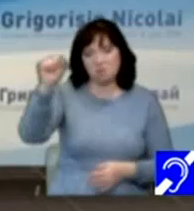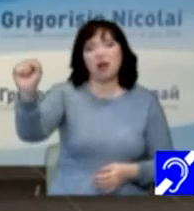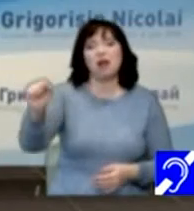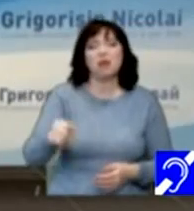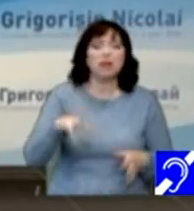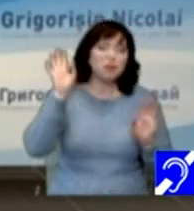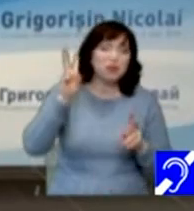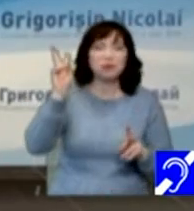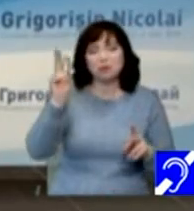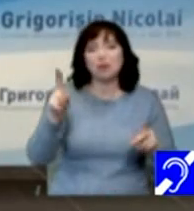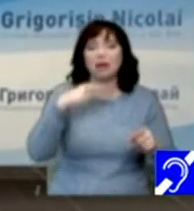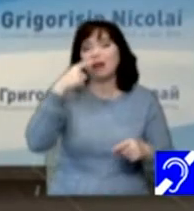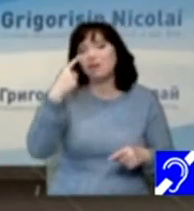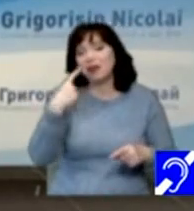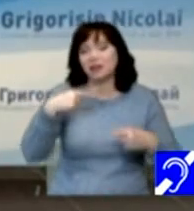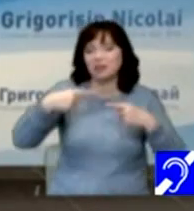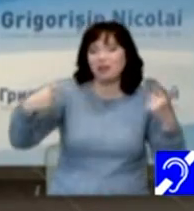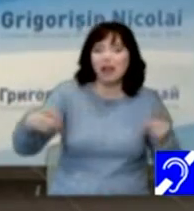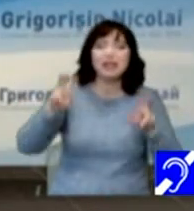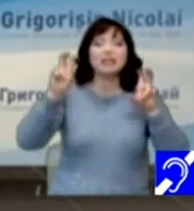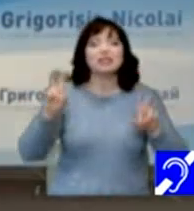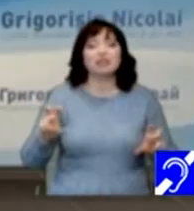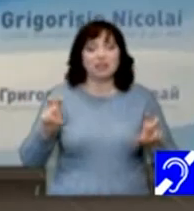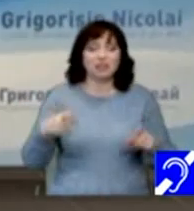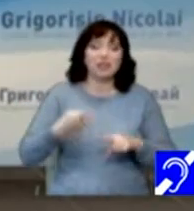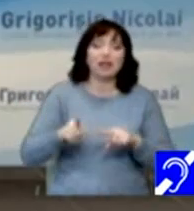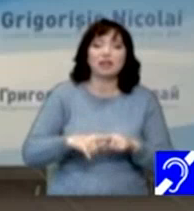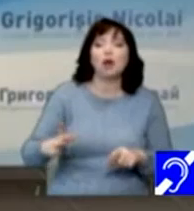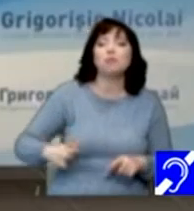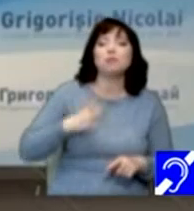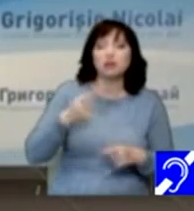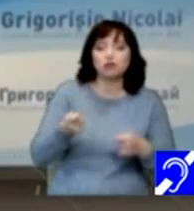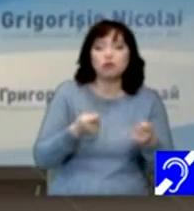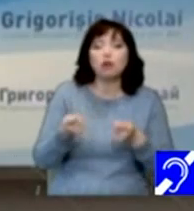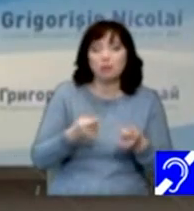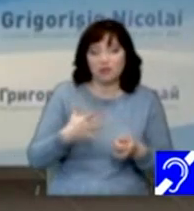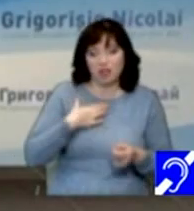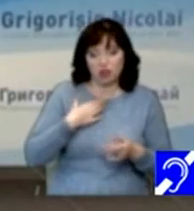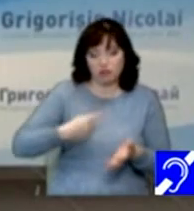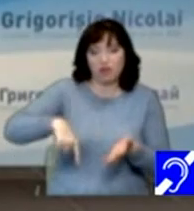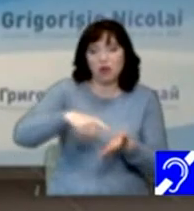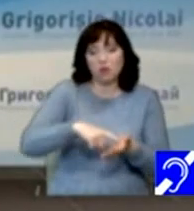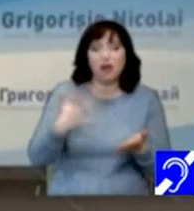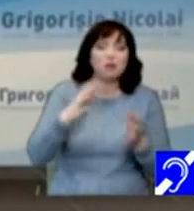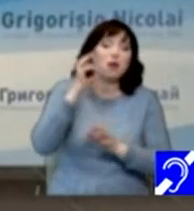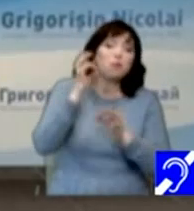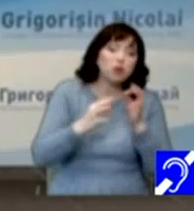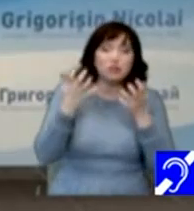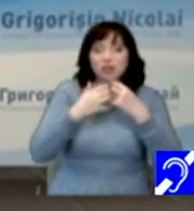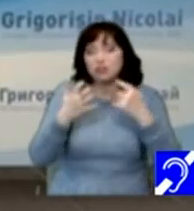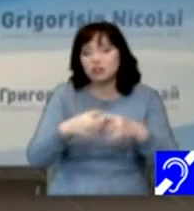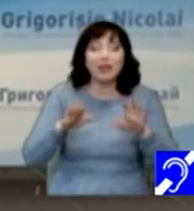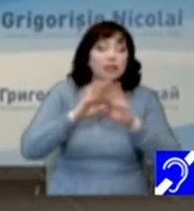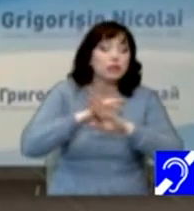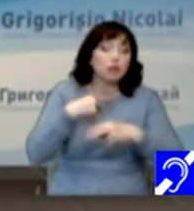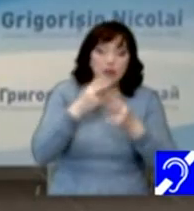кто ни утрировал там, сидя на диване, это бывшие руководители нашего города, какие-то проценты там считают, но